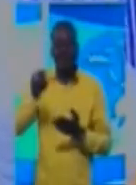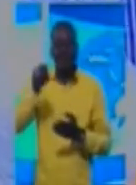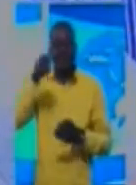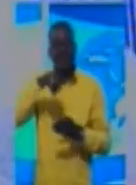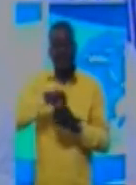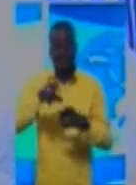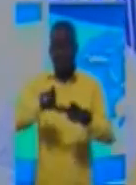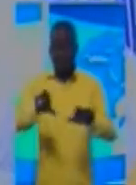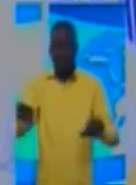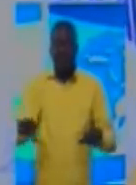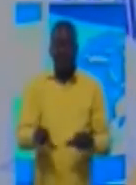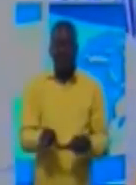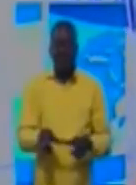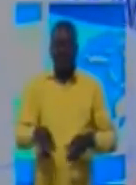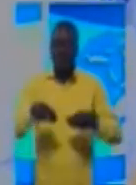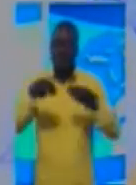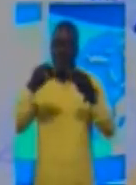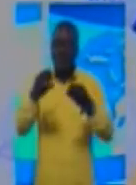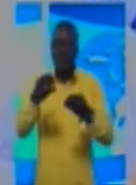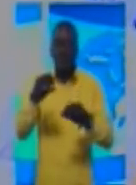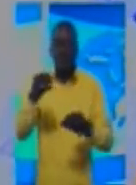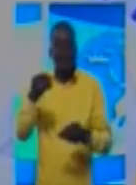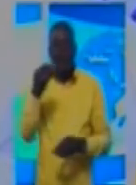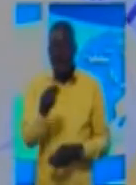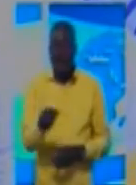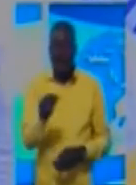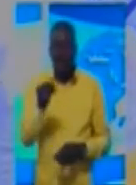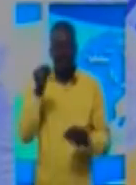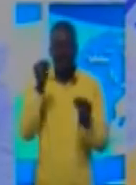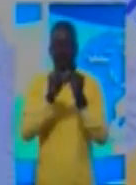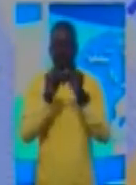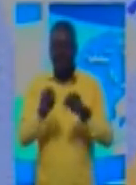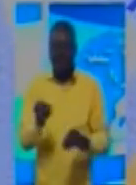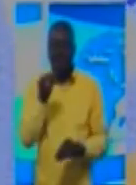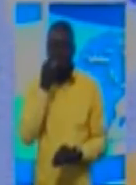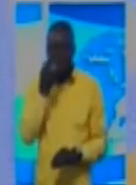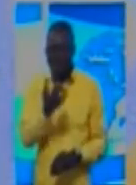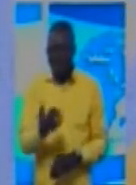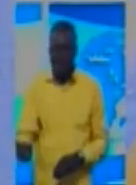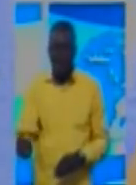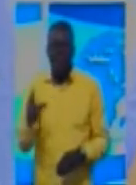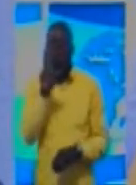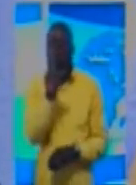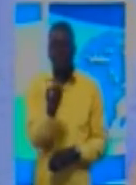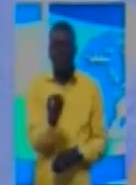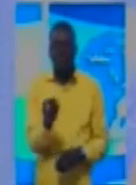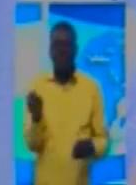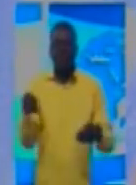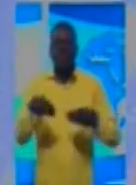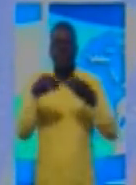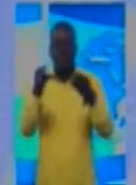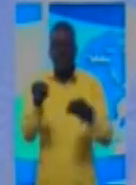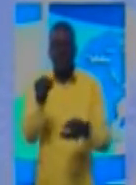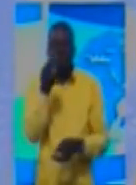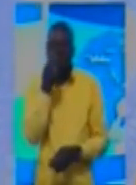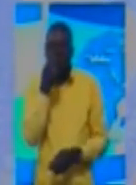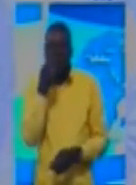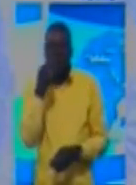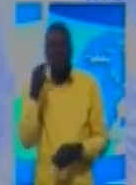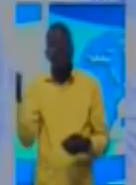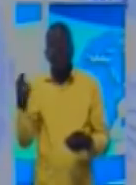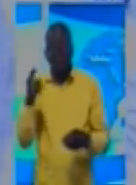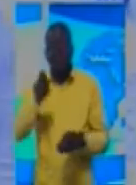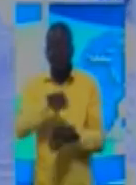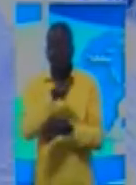central, il est dit par exemple de ne pas donner un œuf à manger à l'enfant. Pendant ce temps, le nutritionniste dit non, il faut donner l'œuf à l'enfant parce que c'est là où se trouvent les